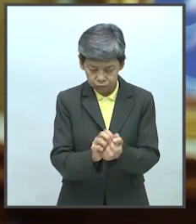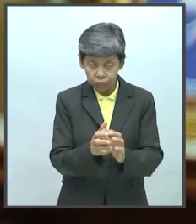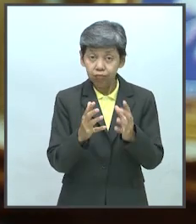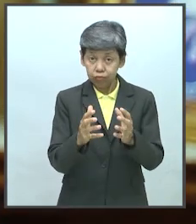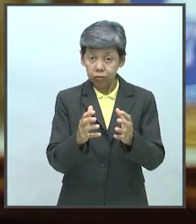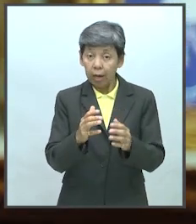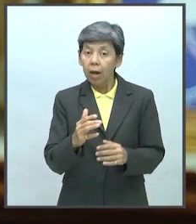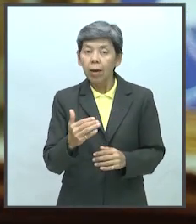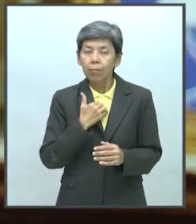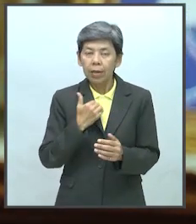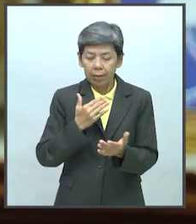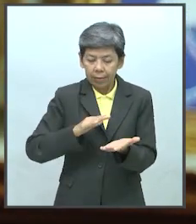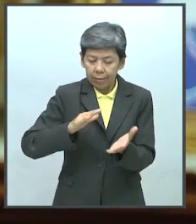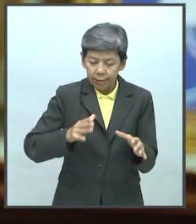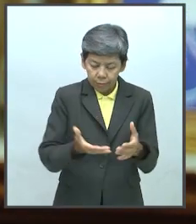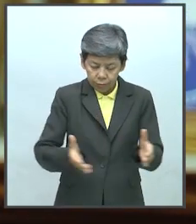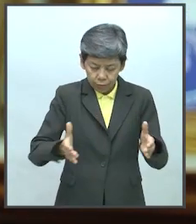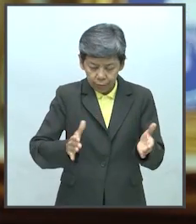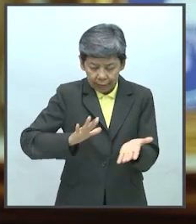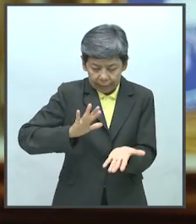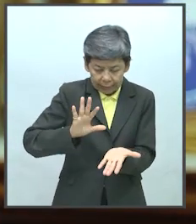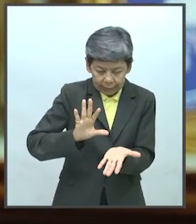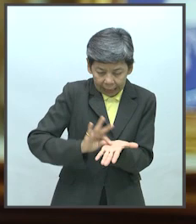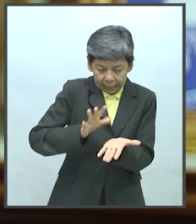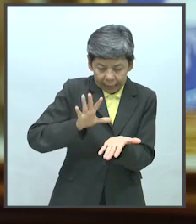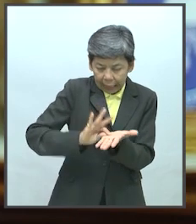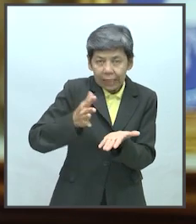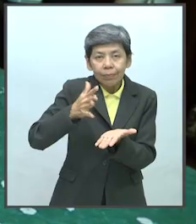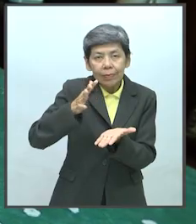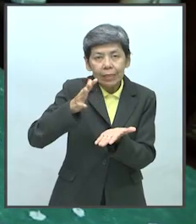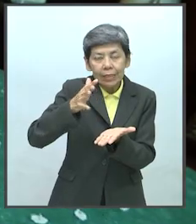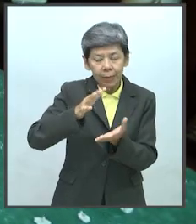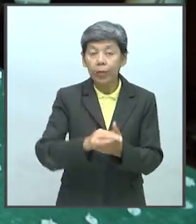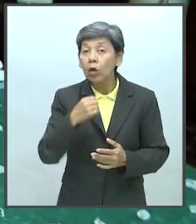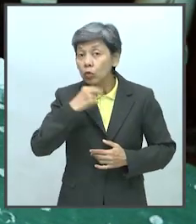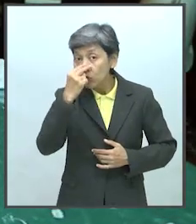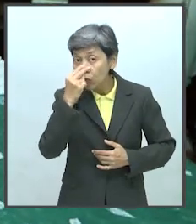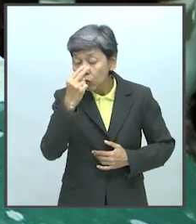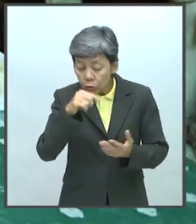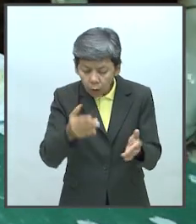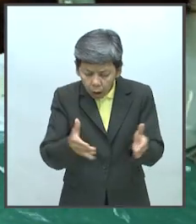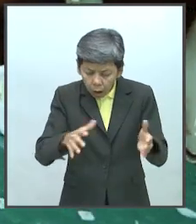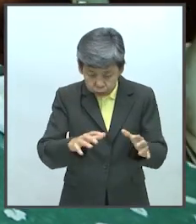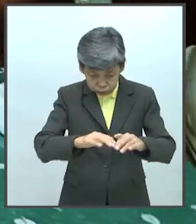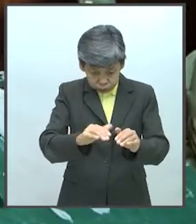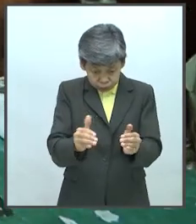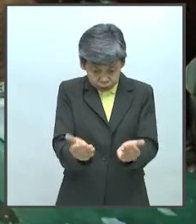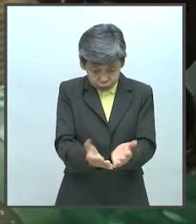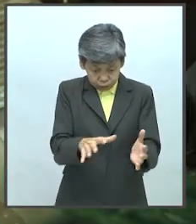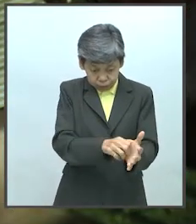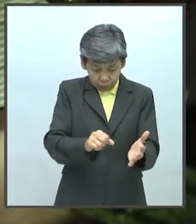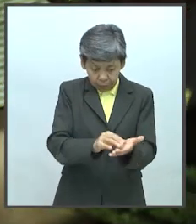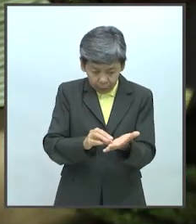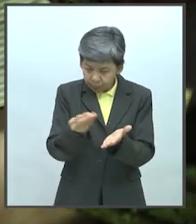าจะไม่ติดภาชนะ ต้องไม่ติดภาชนะ จะไม่ติดภาชนะนะครับแล้วก็ดูขึ้นมาเป็นก้อนมีลักษณะคือปั้นได้นั่นแหละ